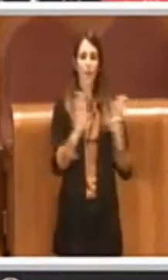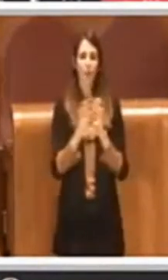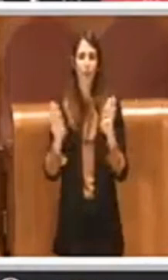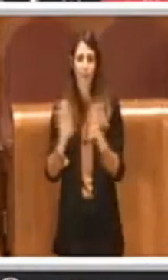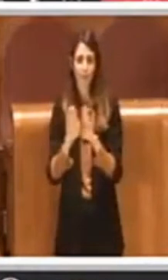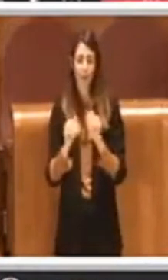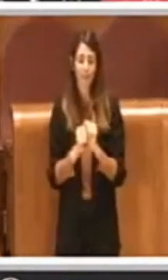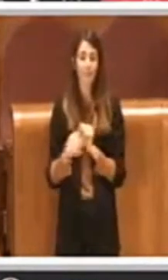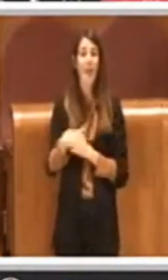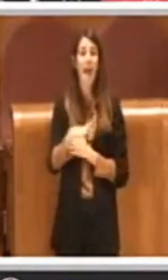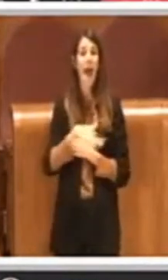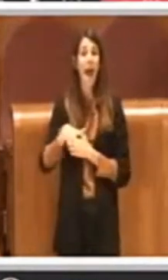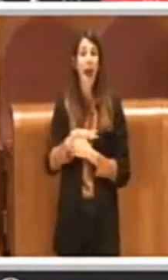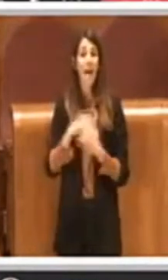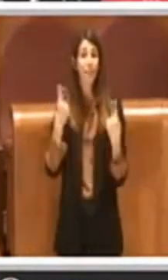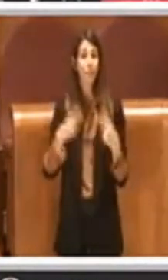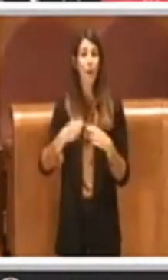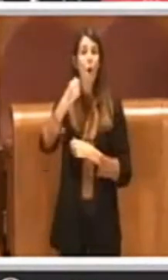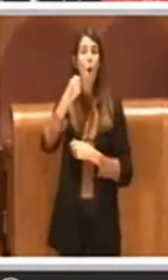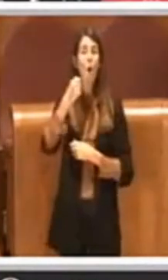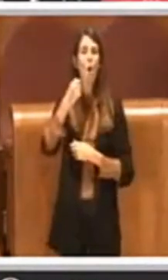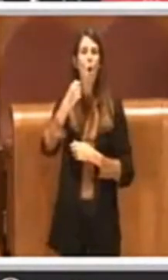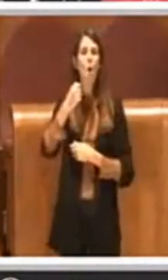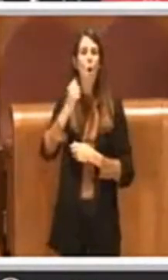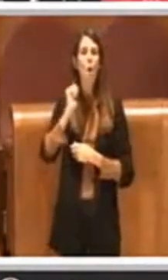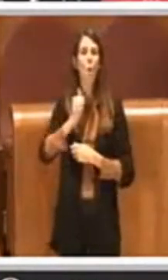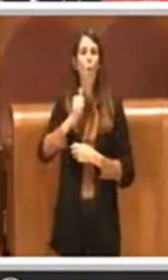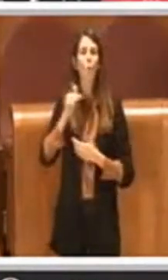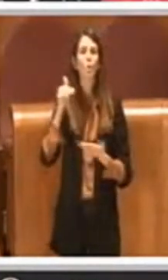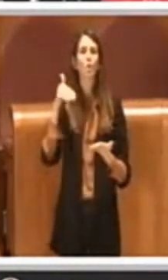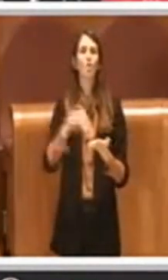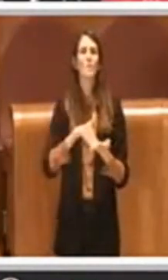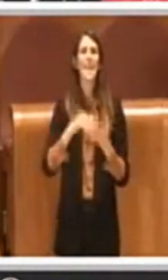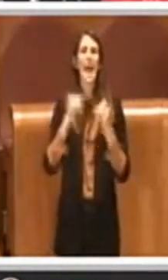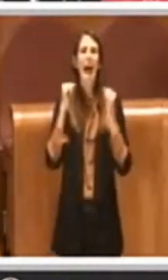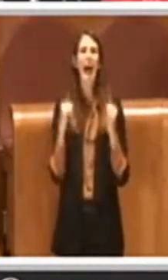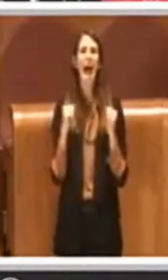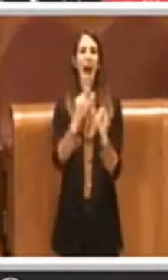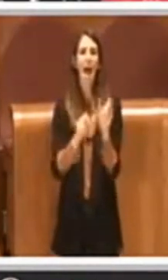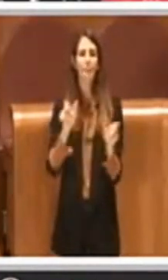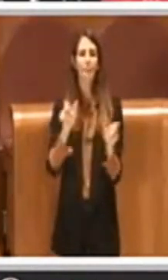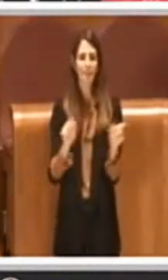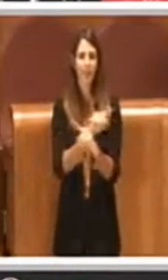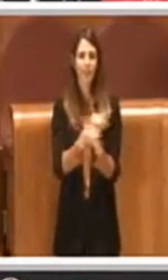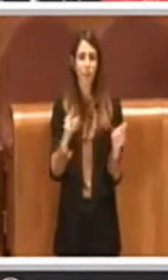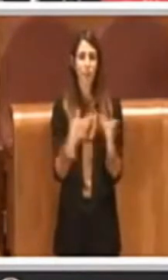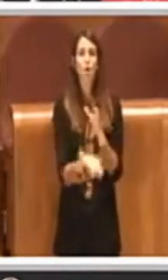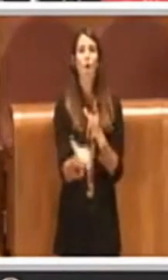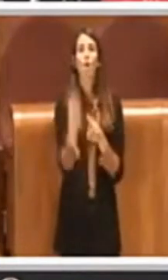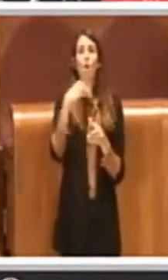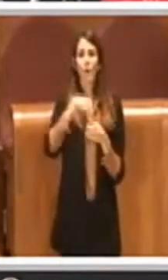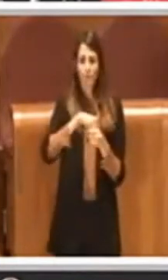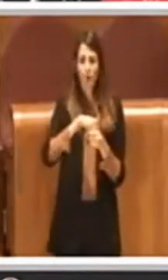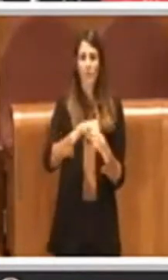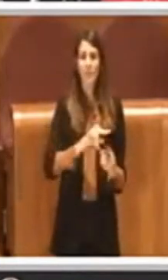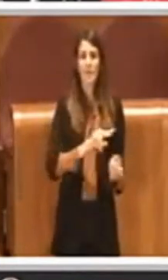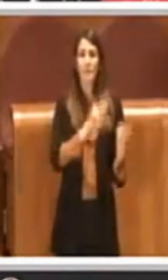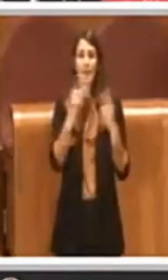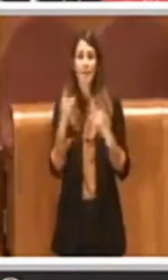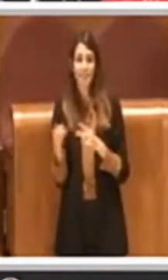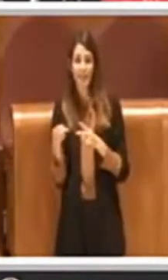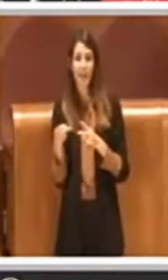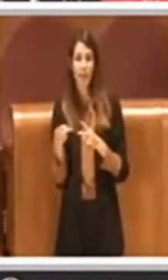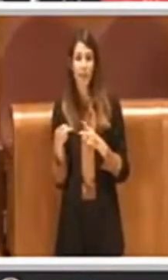11mila lavoratori che sono state scusate degli 11 mila abitanti che sono stati coinvolti da questo passaggio da porta a porta